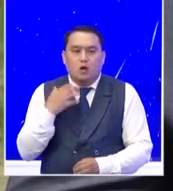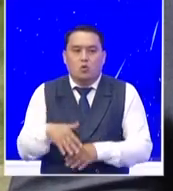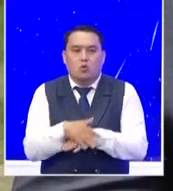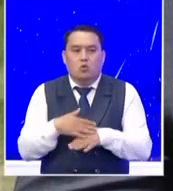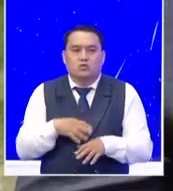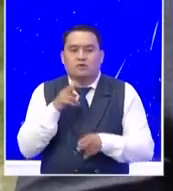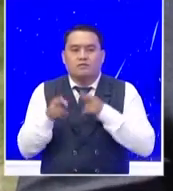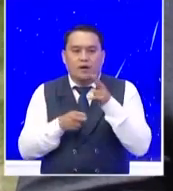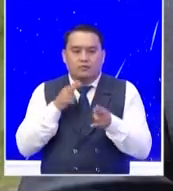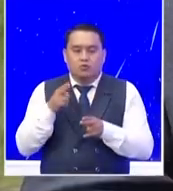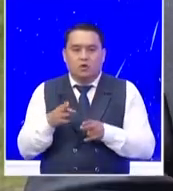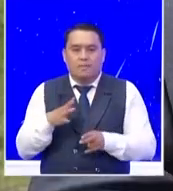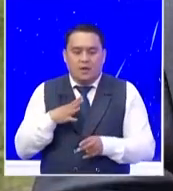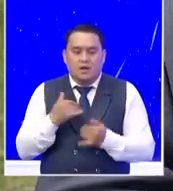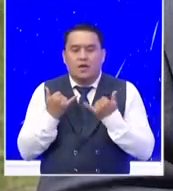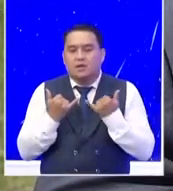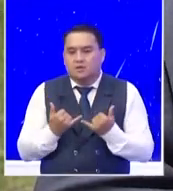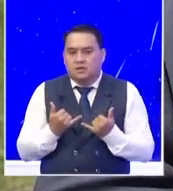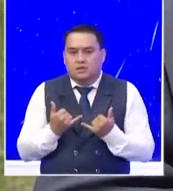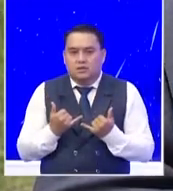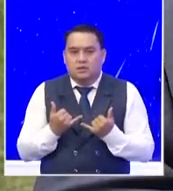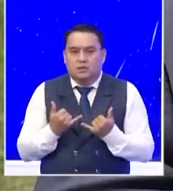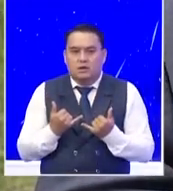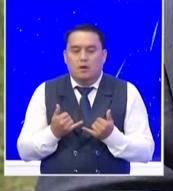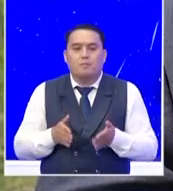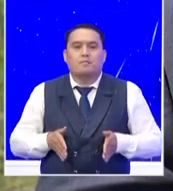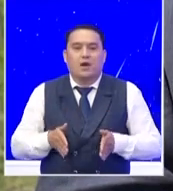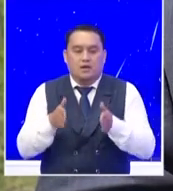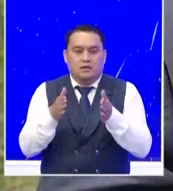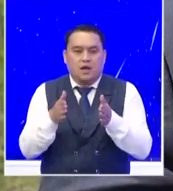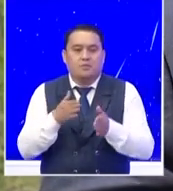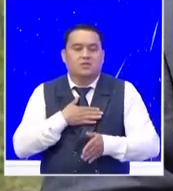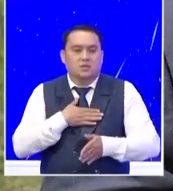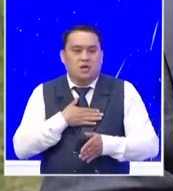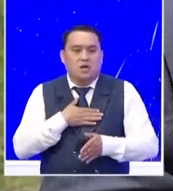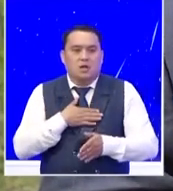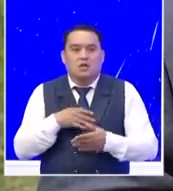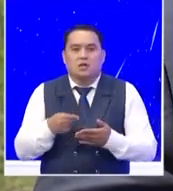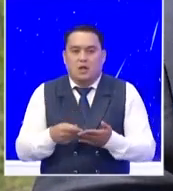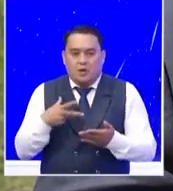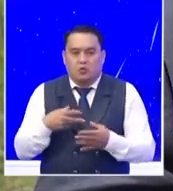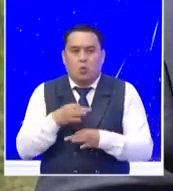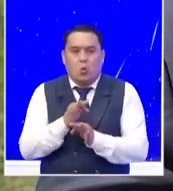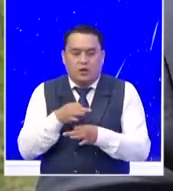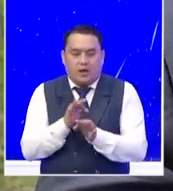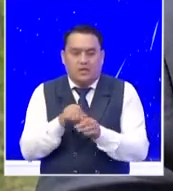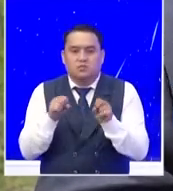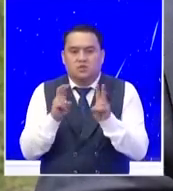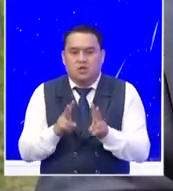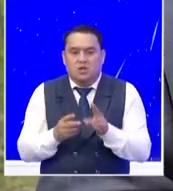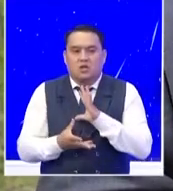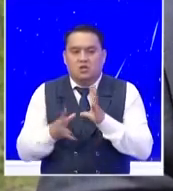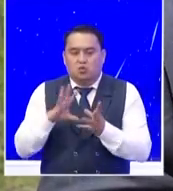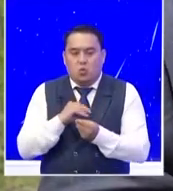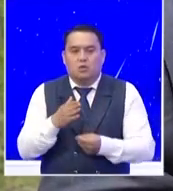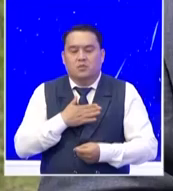өзінің наразылықтарын білдірді. Қазіргі таңда бұлға бағытта бізге жол лабораториясы арқылы алынған өзінің жаңа қорытындыларына